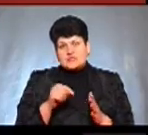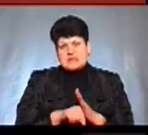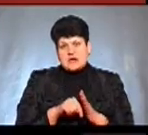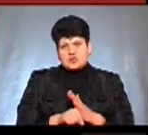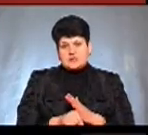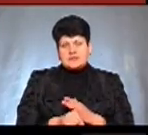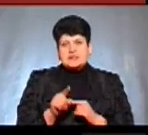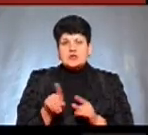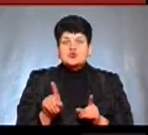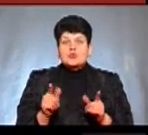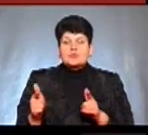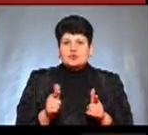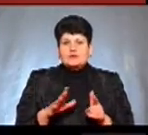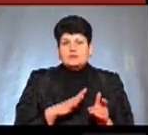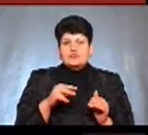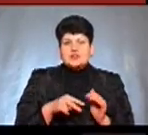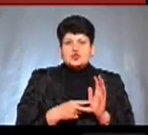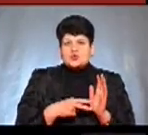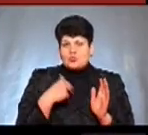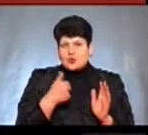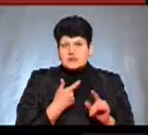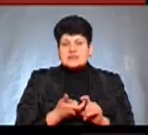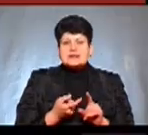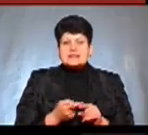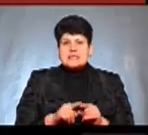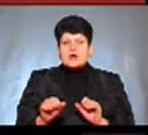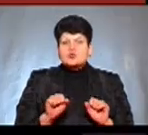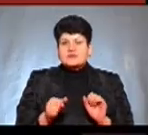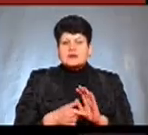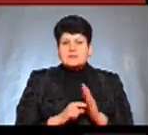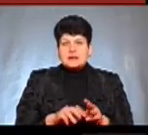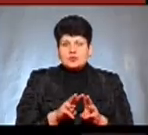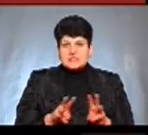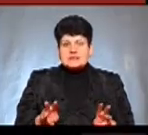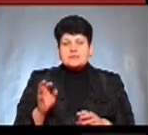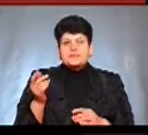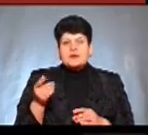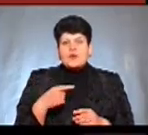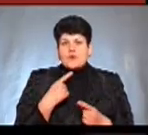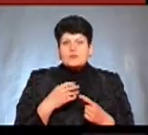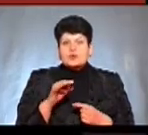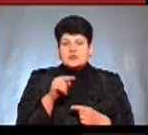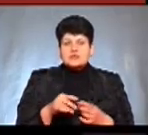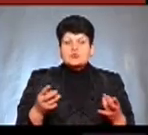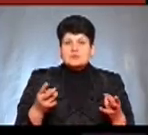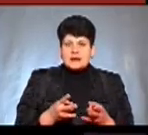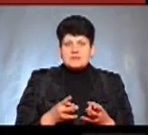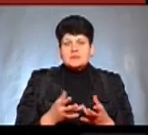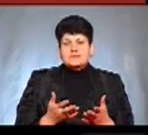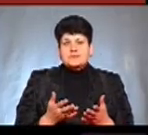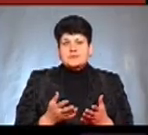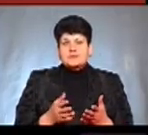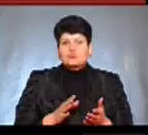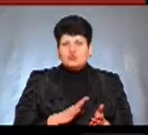що підготовлено було у 2007 році, це розпорядження Кабінету міністрів, про яке декілька разів згадуємо, говорить про те, що потреба і необхідність передачі